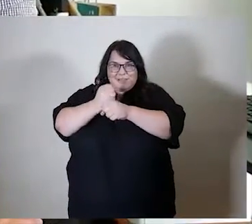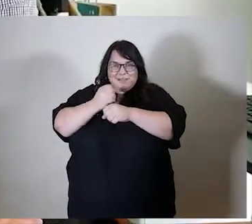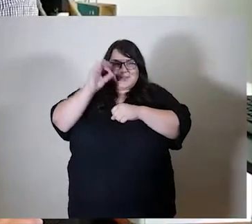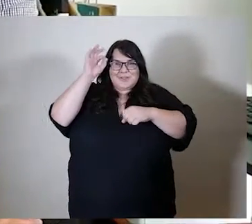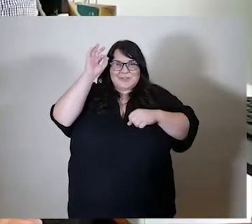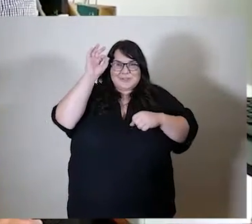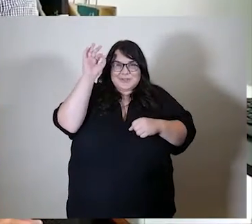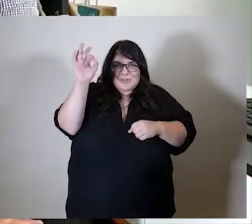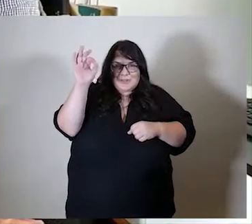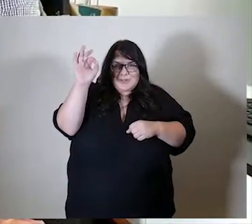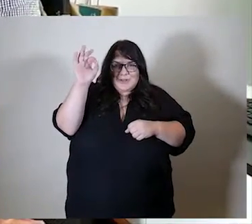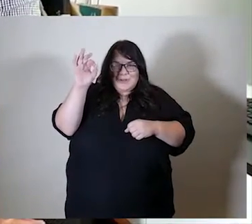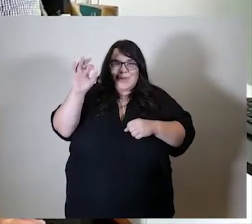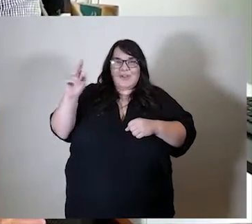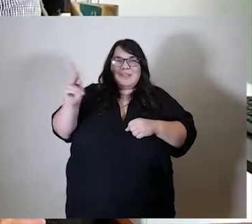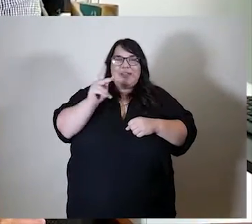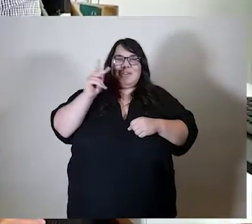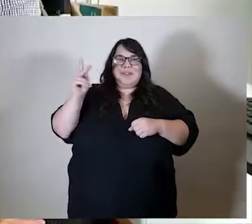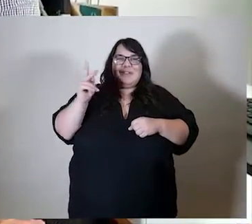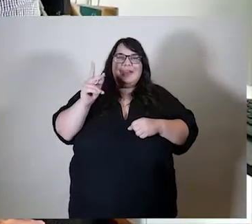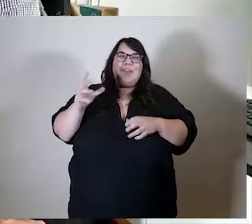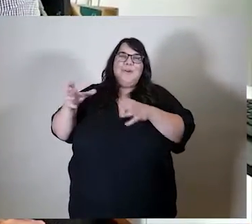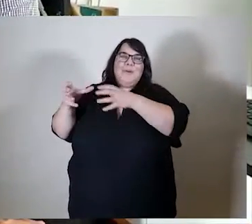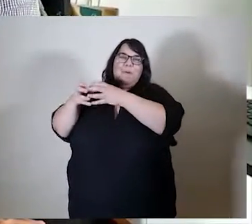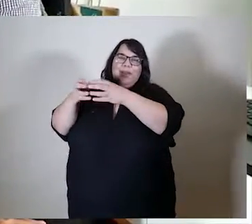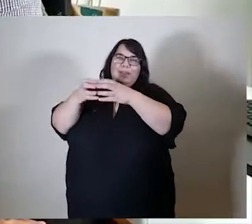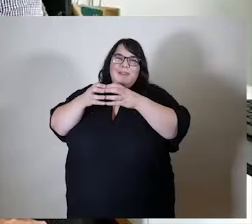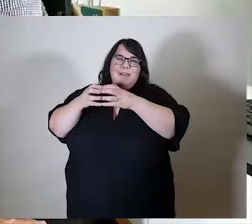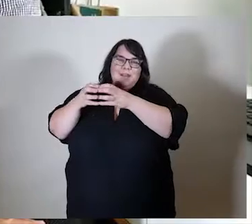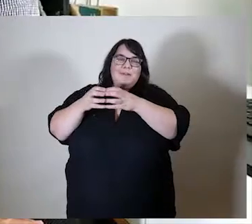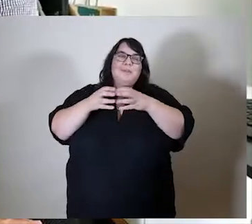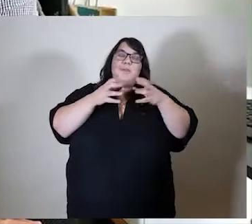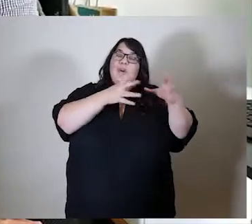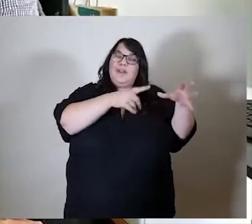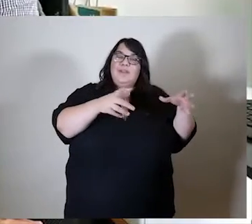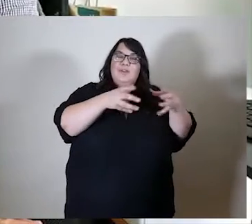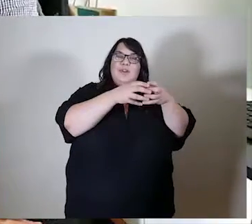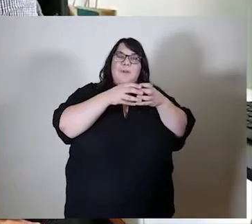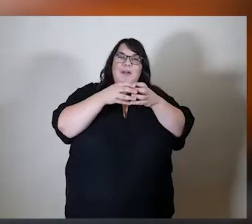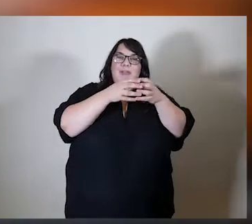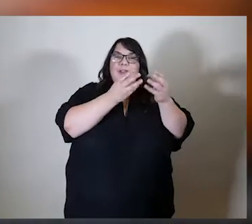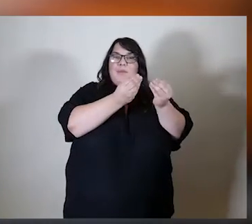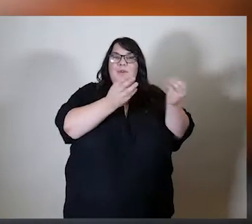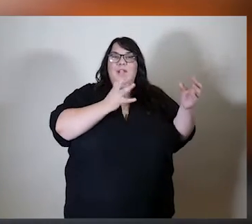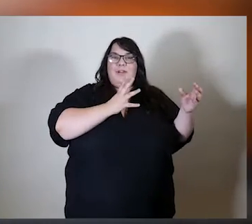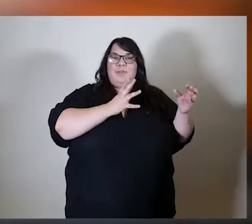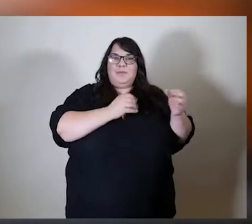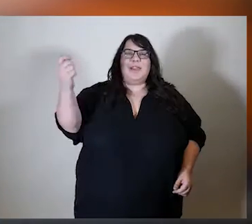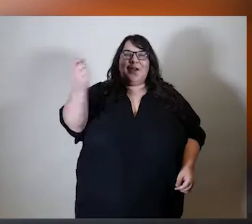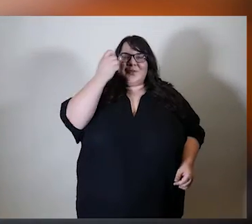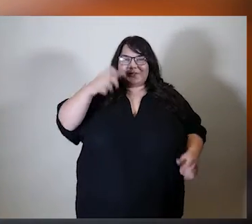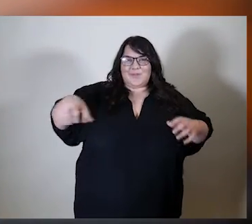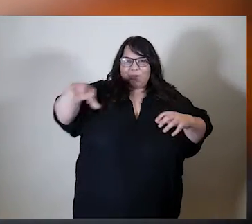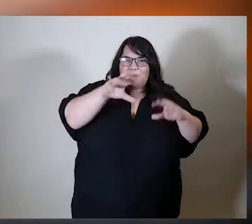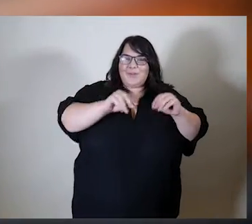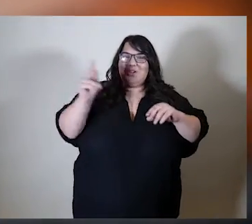εργασίας για την ευάλωτη αυτή κοινωνική ομάδα, η οποία είναι και πολύ άρθρη. Φεστιβάλ Φορέων